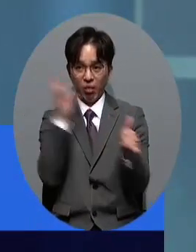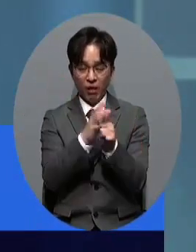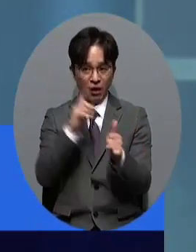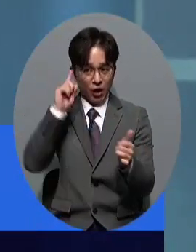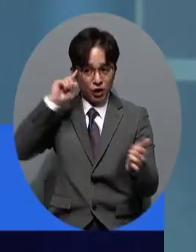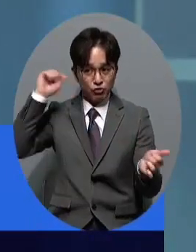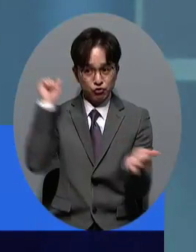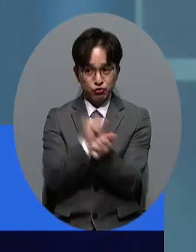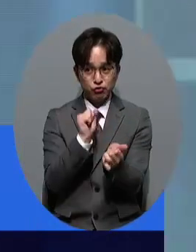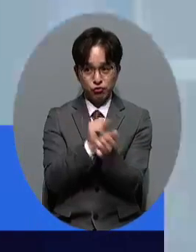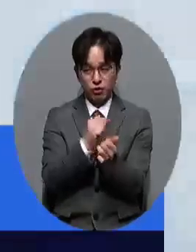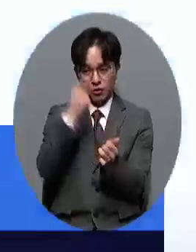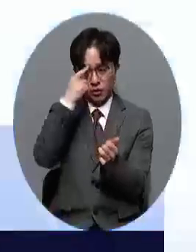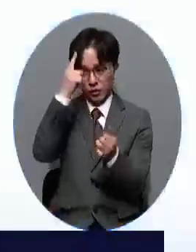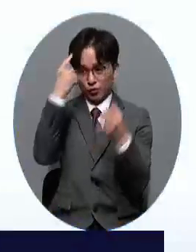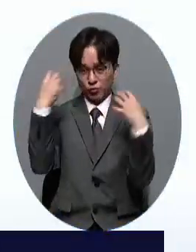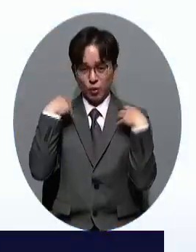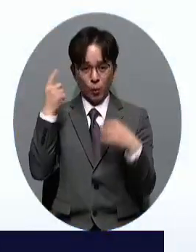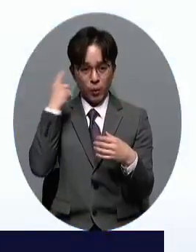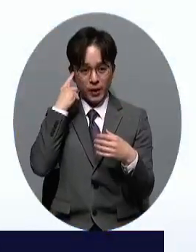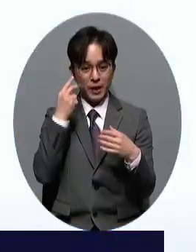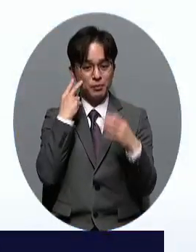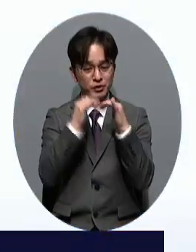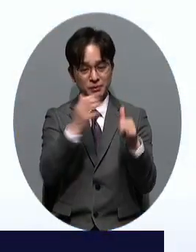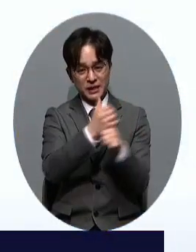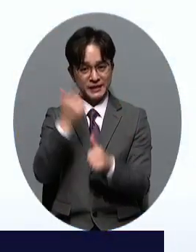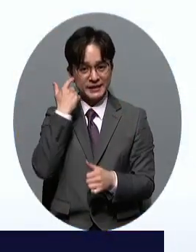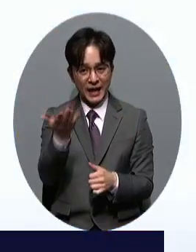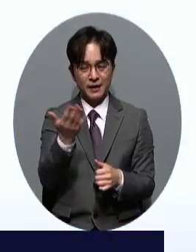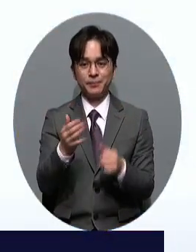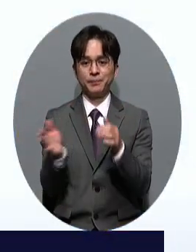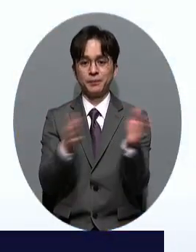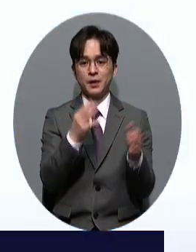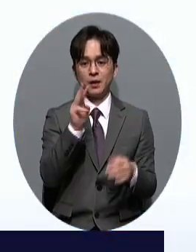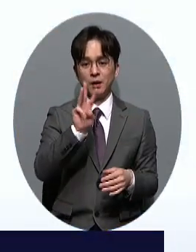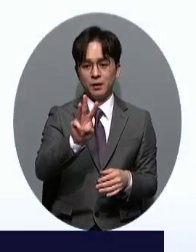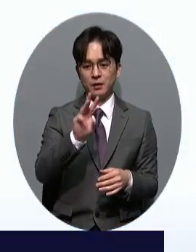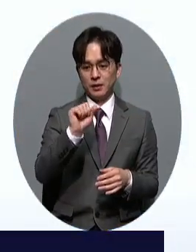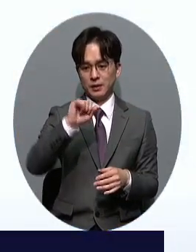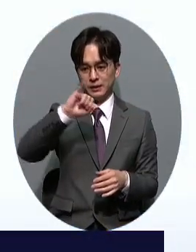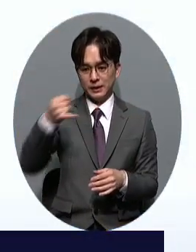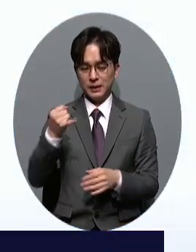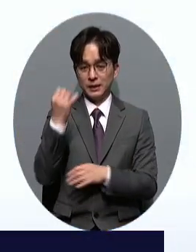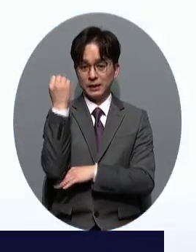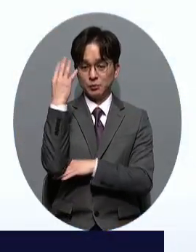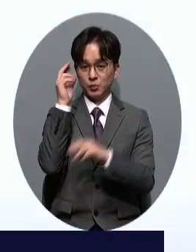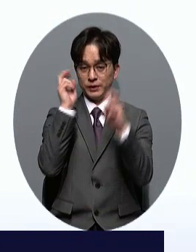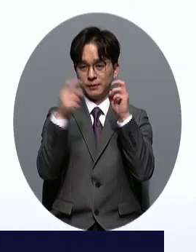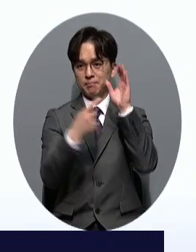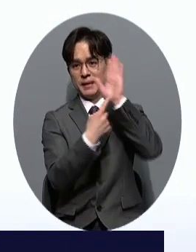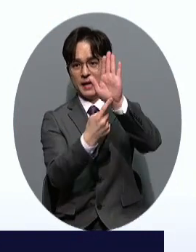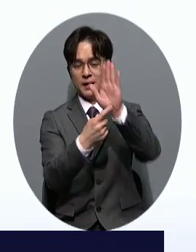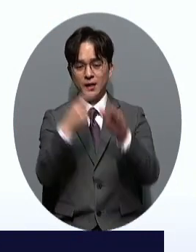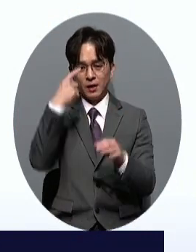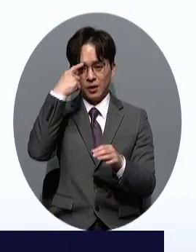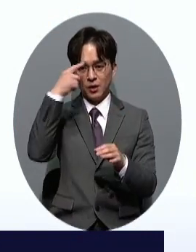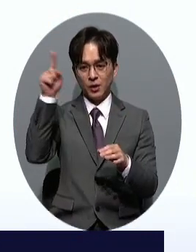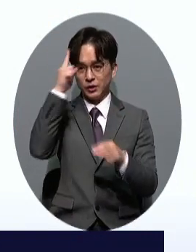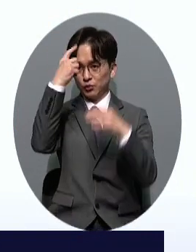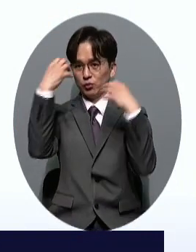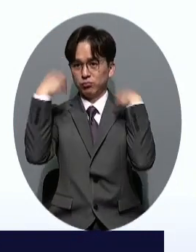government is unacceptable. 월스트리트 저널은 성명을 내고 러시아 수사당국이 제기한 혐의를 강력히